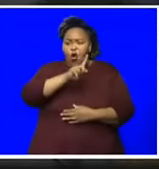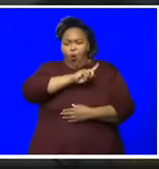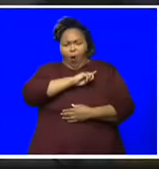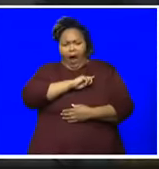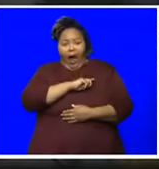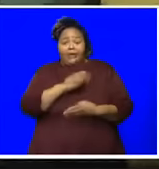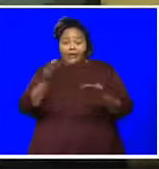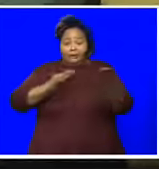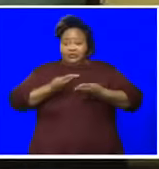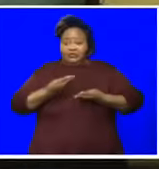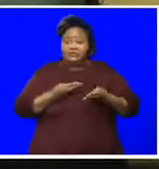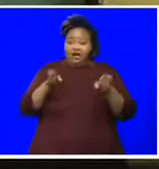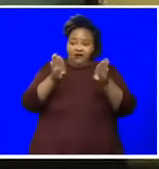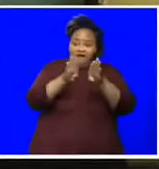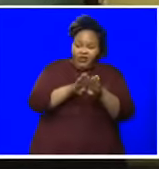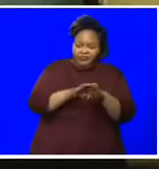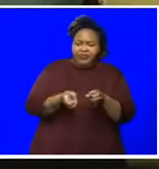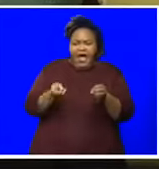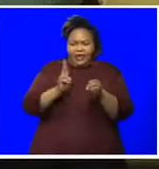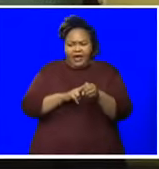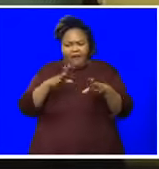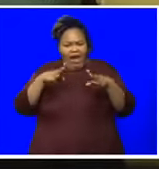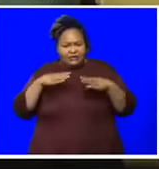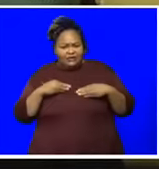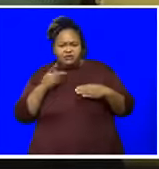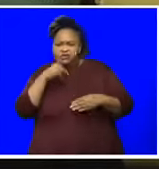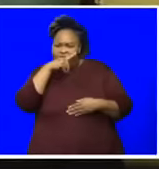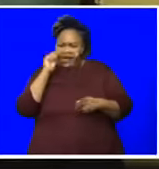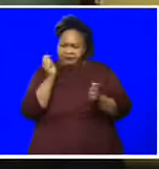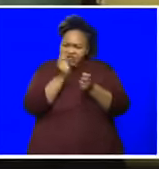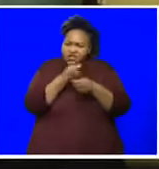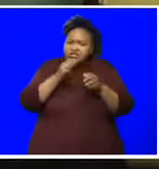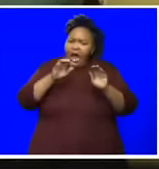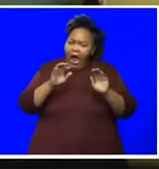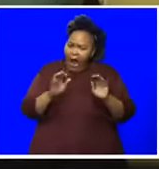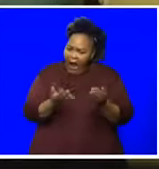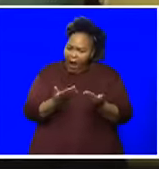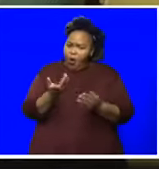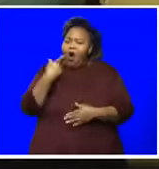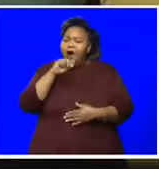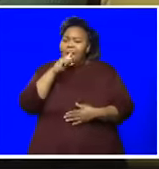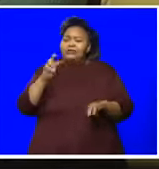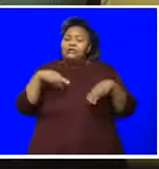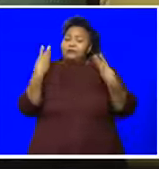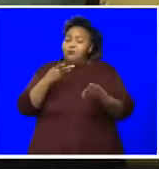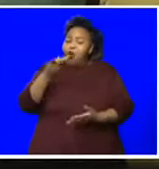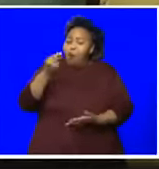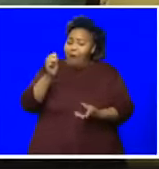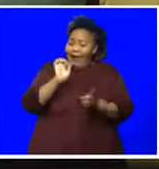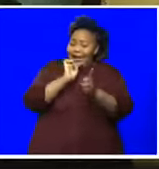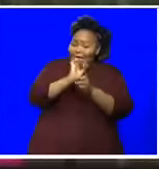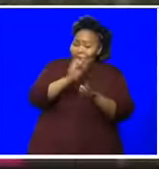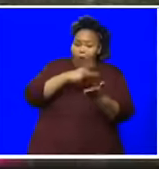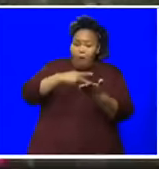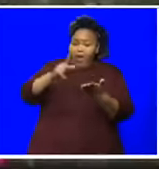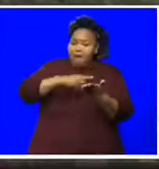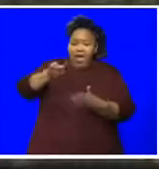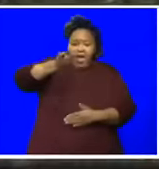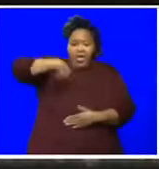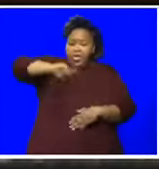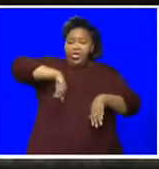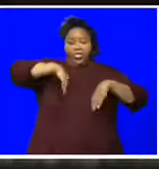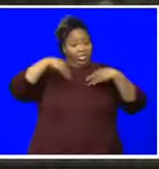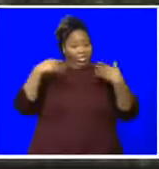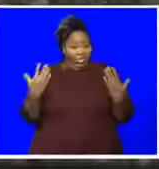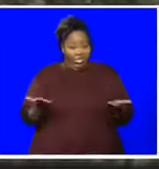yavalwa njani yavunyelwa nokuthi ishintshe ligama kungakabhadalwa abantu bebafake imali yabo.